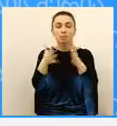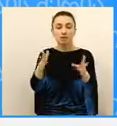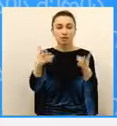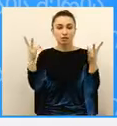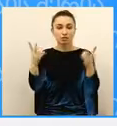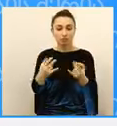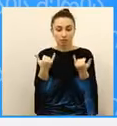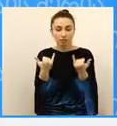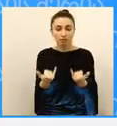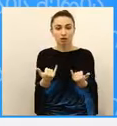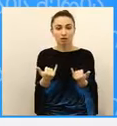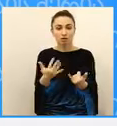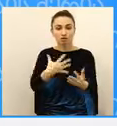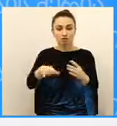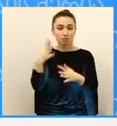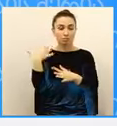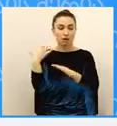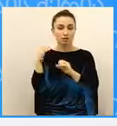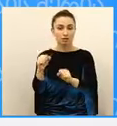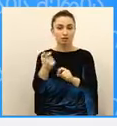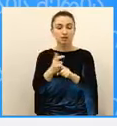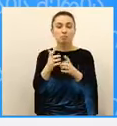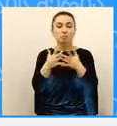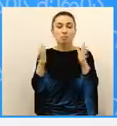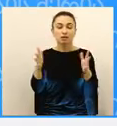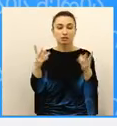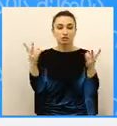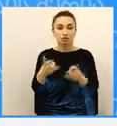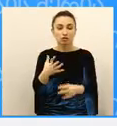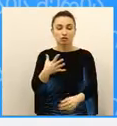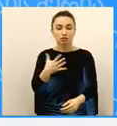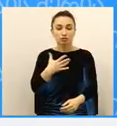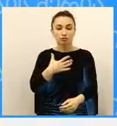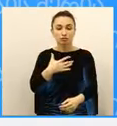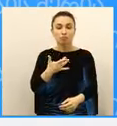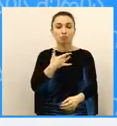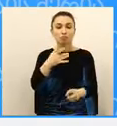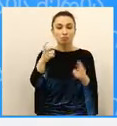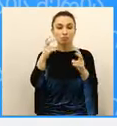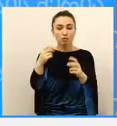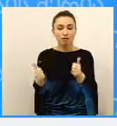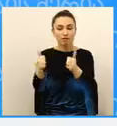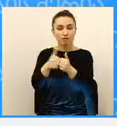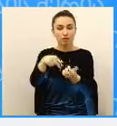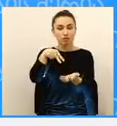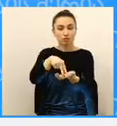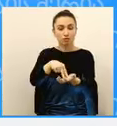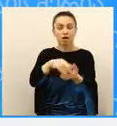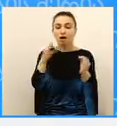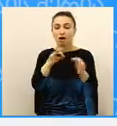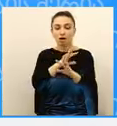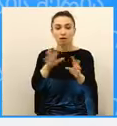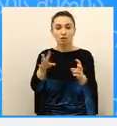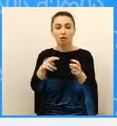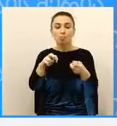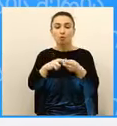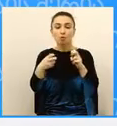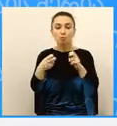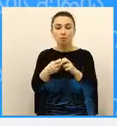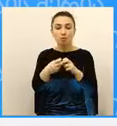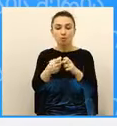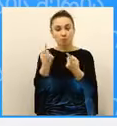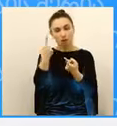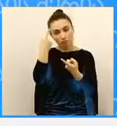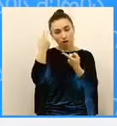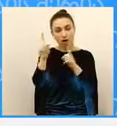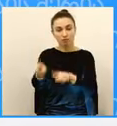მეტად ჭირდება დღეს ჩვენი მხარდაჭერა, ყველაზე მეტად ჭირდება დღეს მუნიციპალიტეტის გვერდში დგომა და არავის პრობლემების